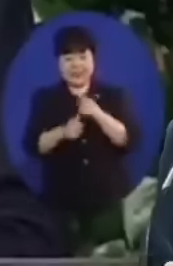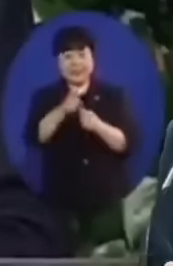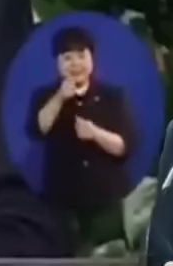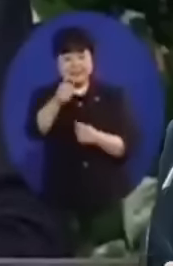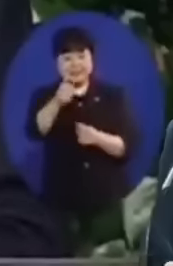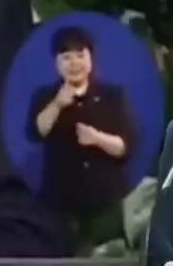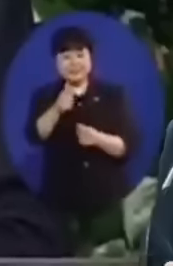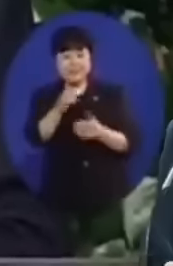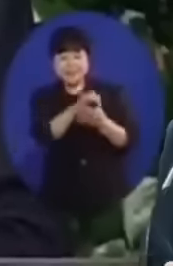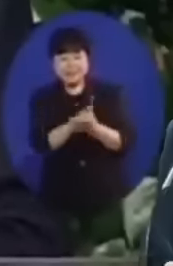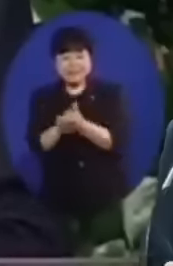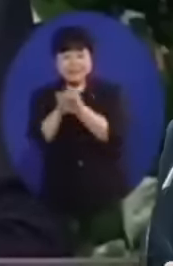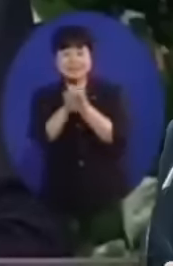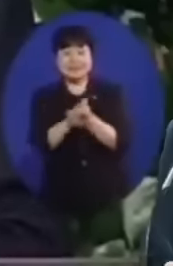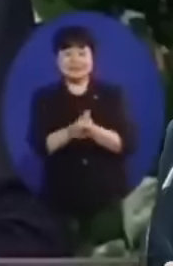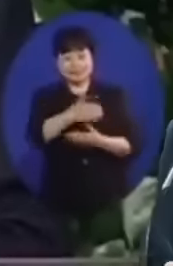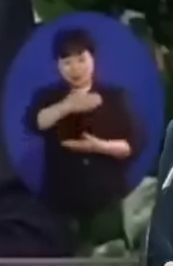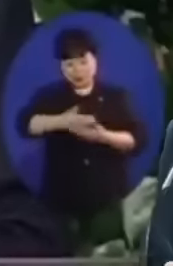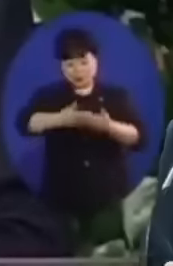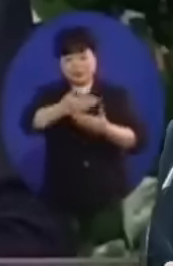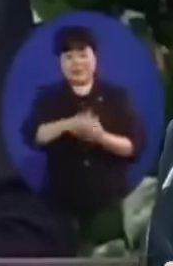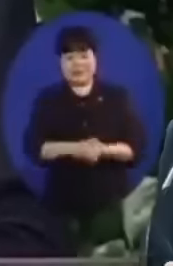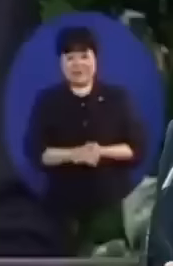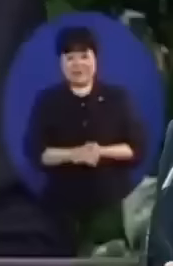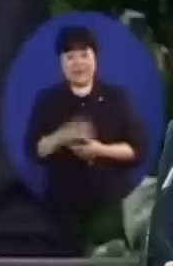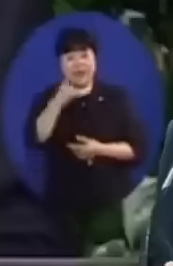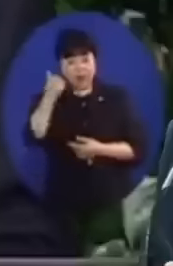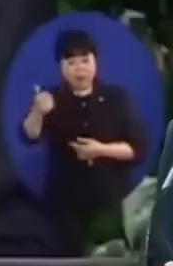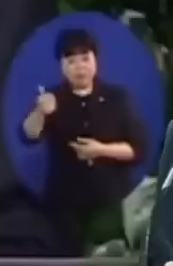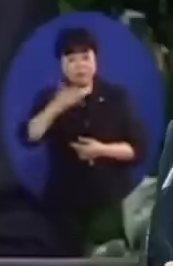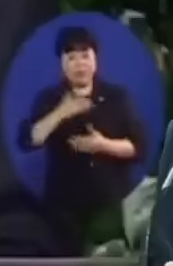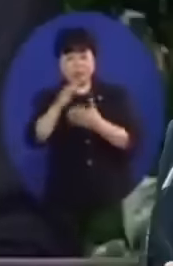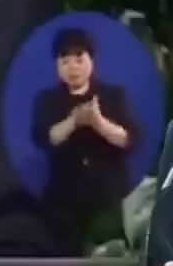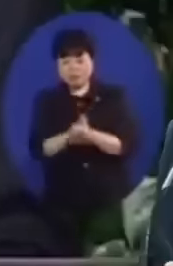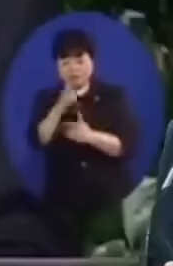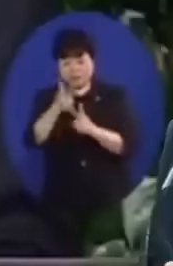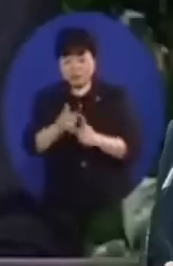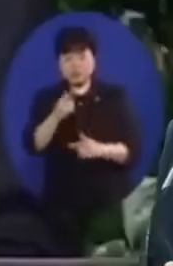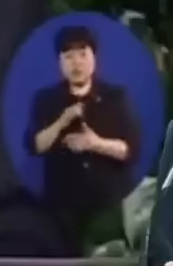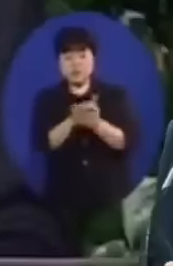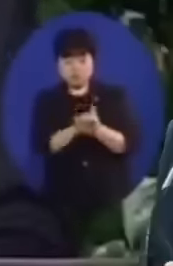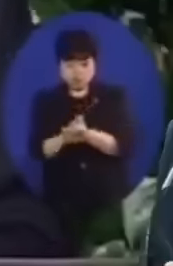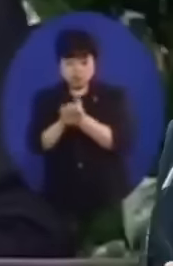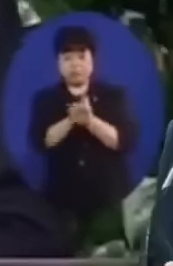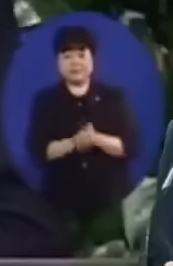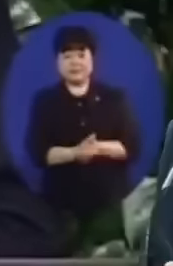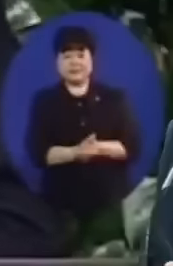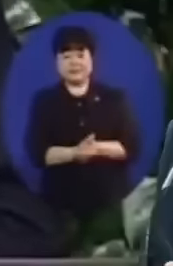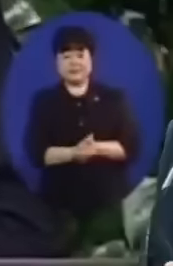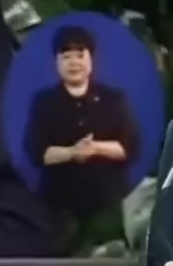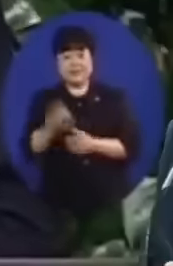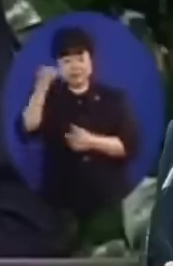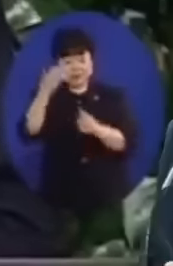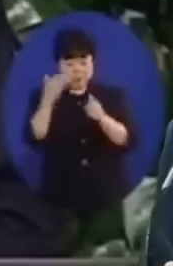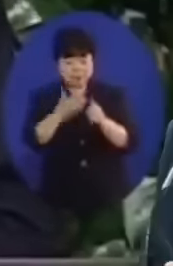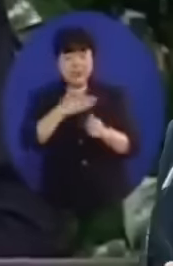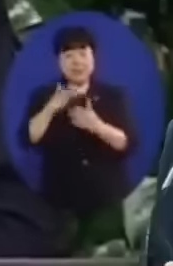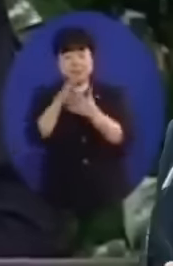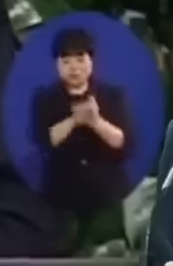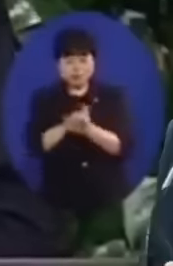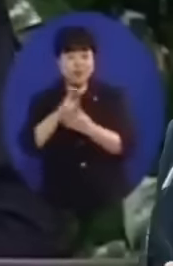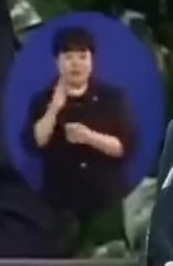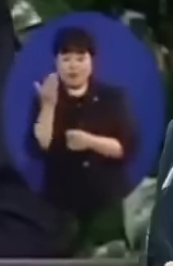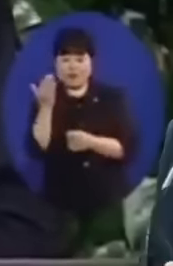하나님을 친구로 사귀고 있는 일, 우리가 아버지가 나의 친구요 예수님이 나의 친구요 성령이 나의